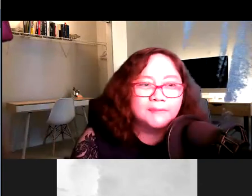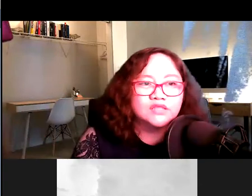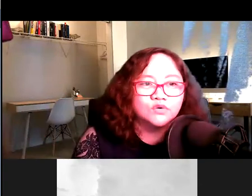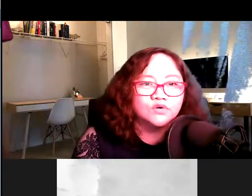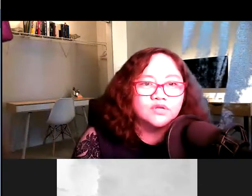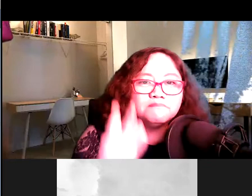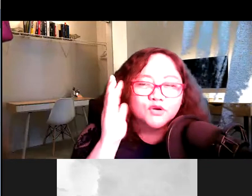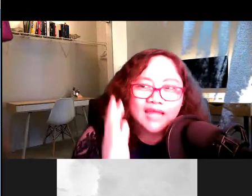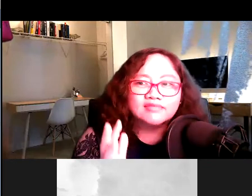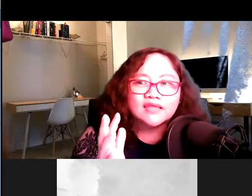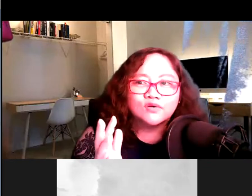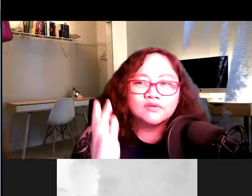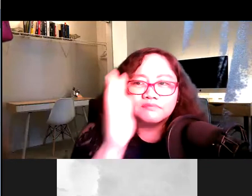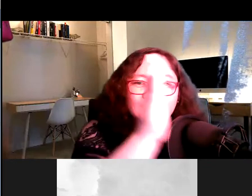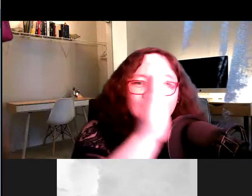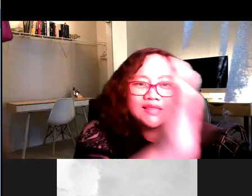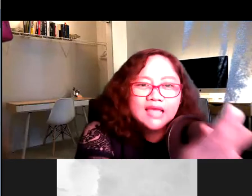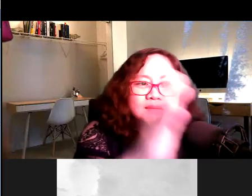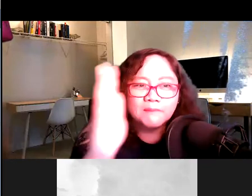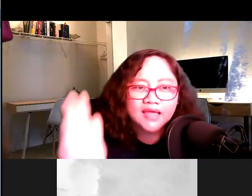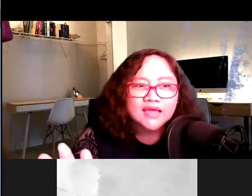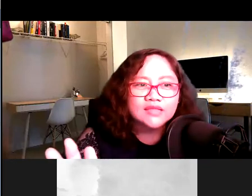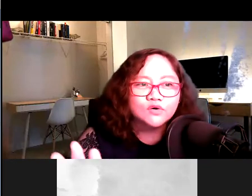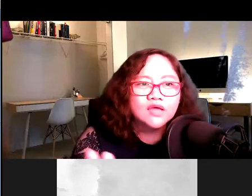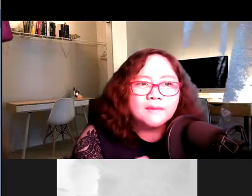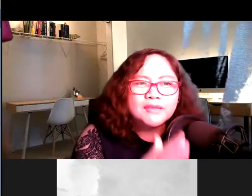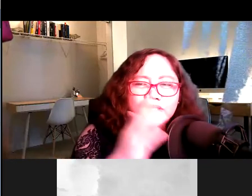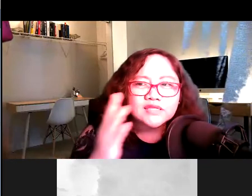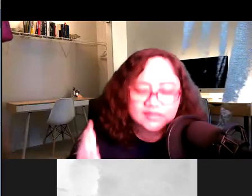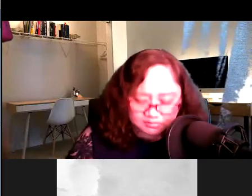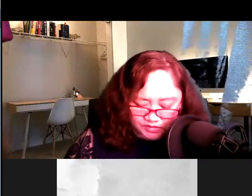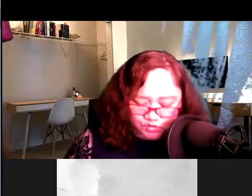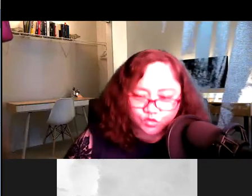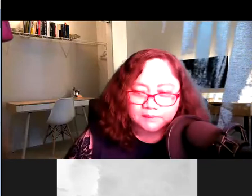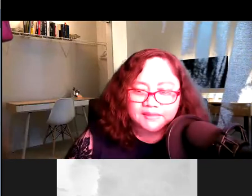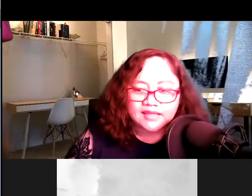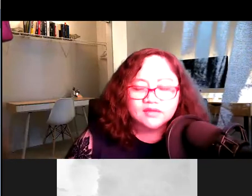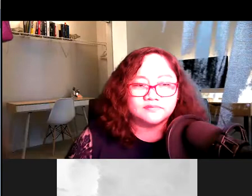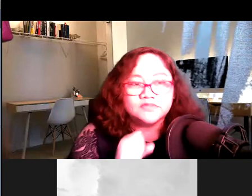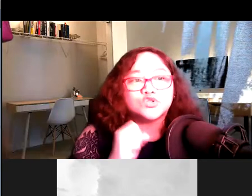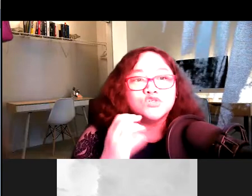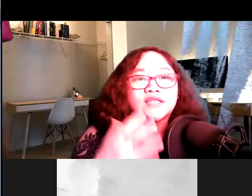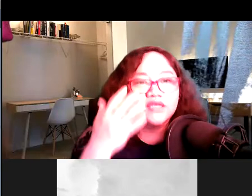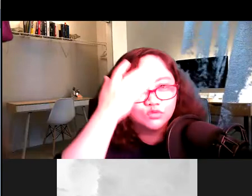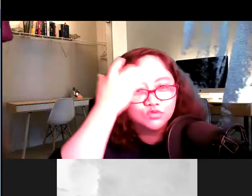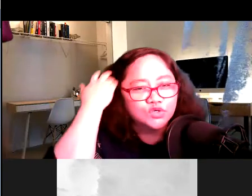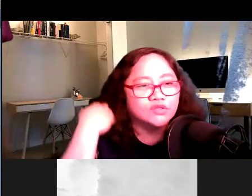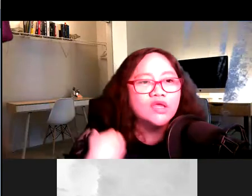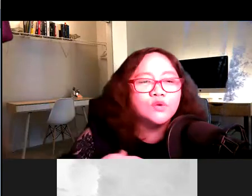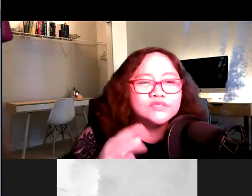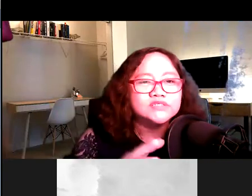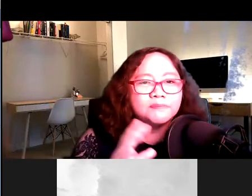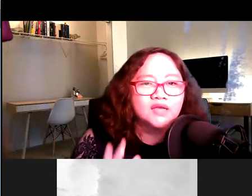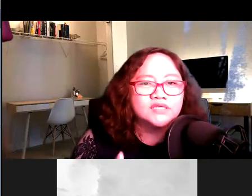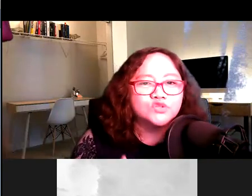pinag-uusapan na to, importante, no, may lalaki, babae ka, no, pero tinitignan mo rin yung usapin ng social inclusion,